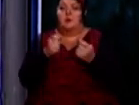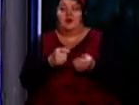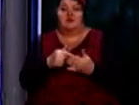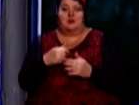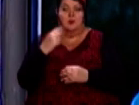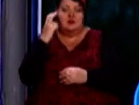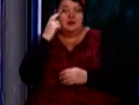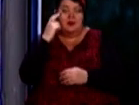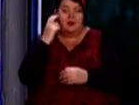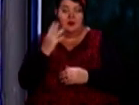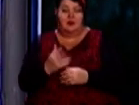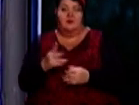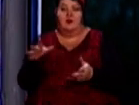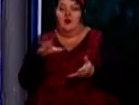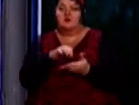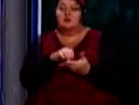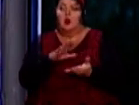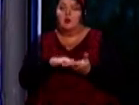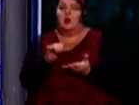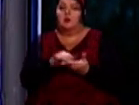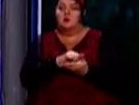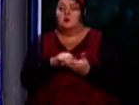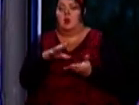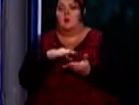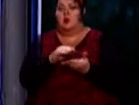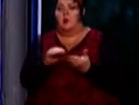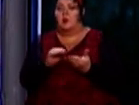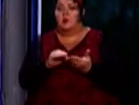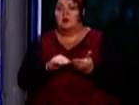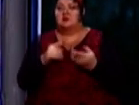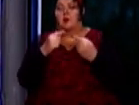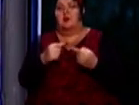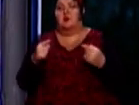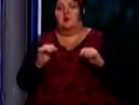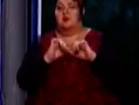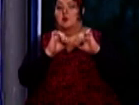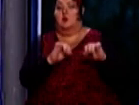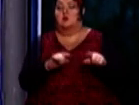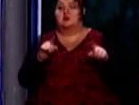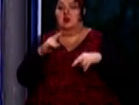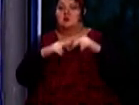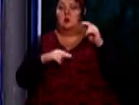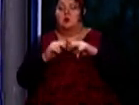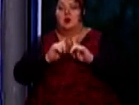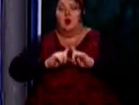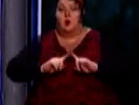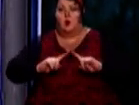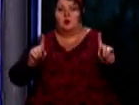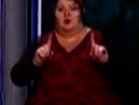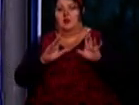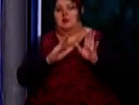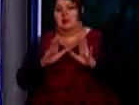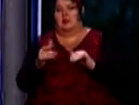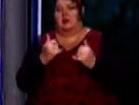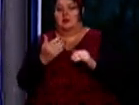Києва. В цій обліковій документації було чітко прописано, що предметом охорони цієї споруди, унікальною, я не побоюсь, не тільки